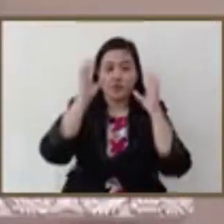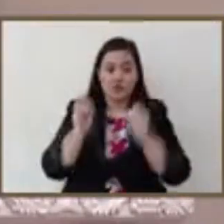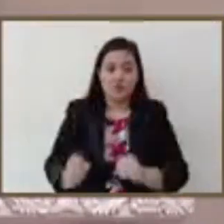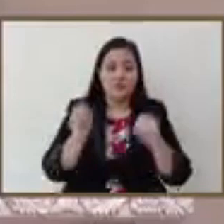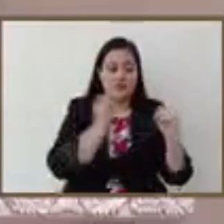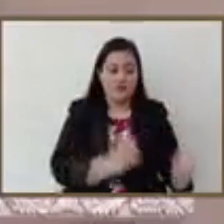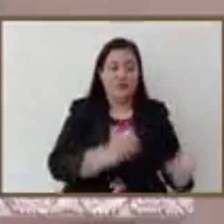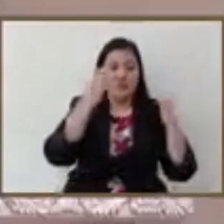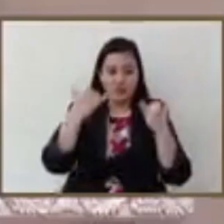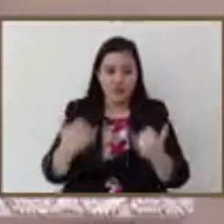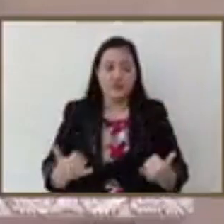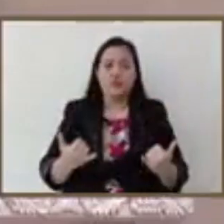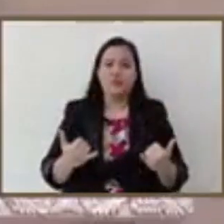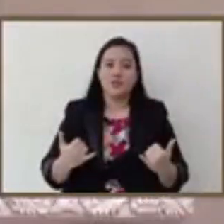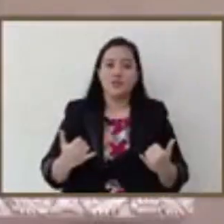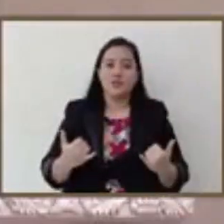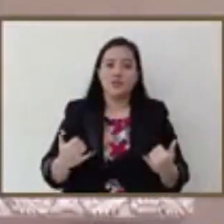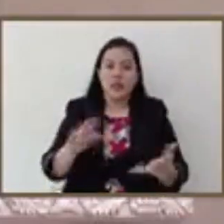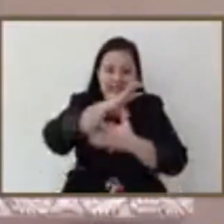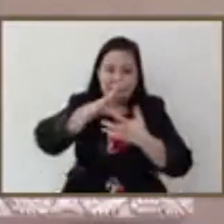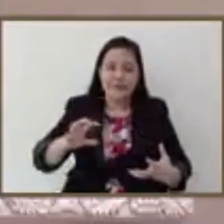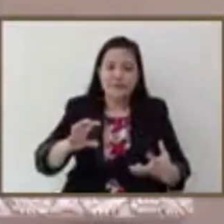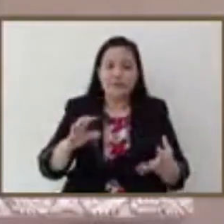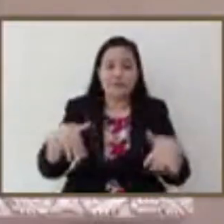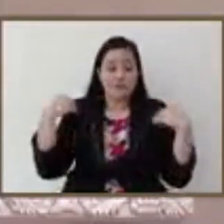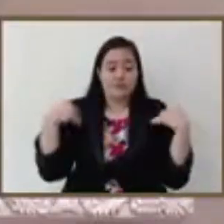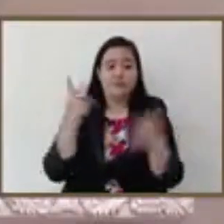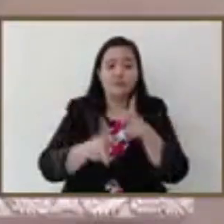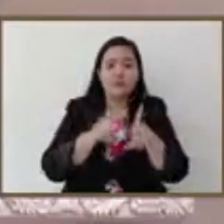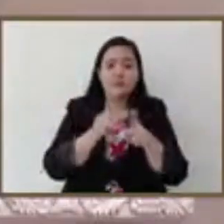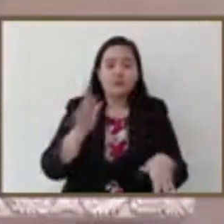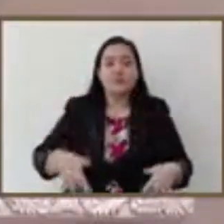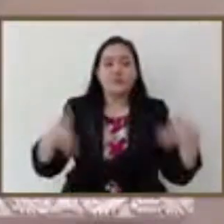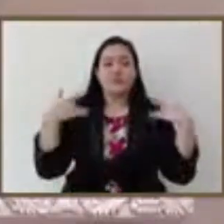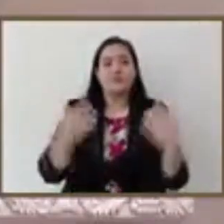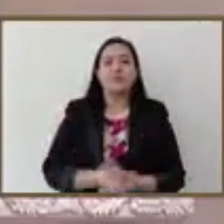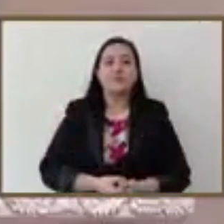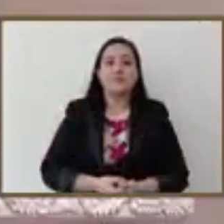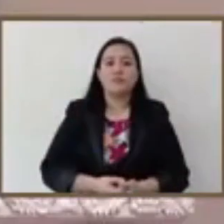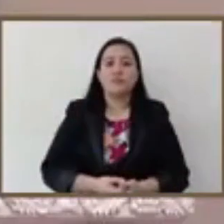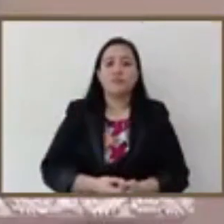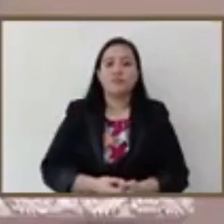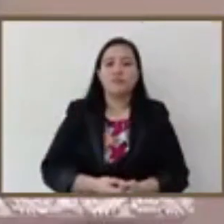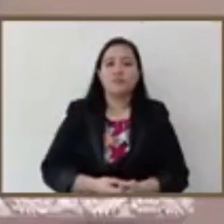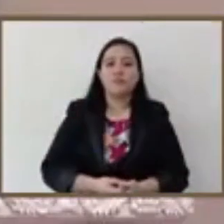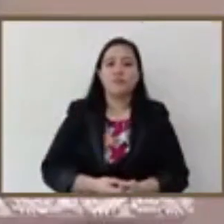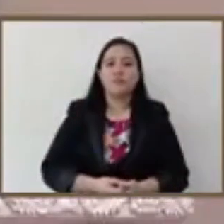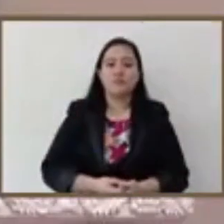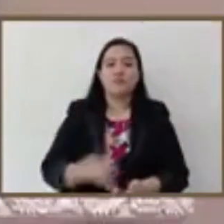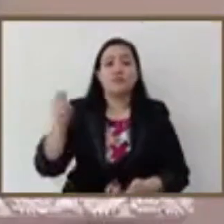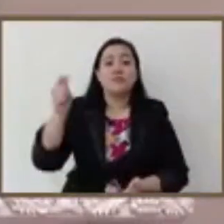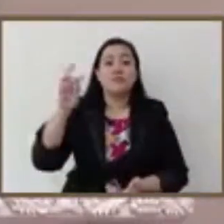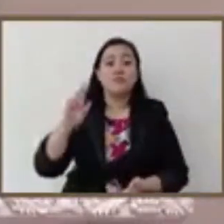na sumisira ng buhay ng mga kabataan, ang tactics po nila ay alisin at iiwalay muna ni sila sa kanilang mga magulang.